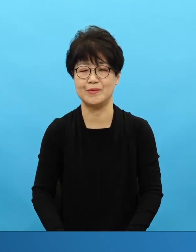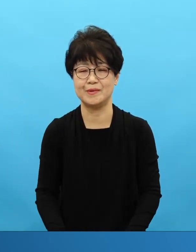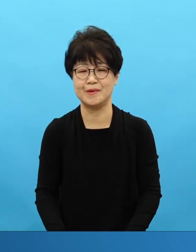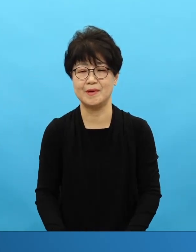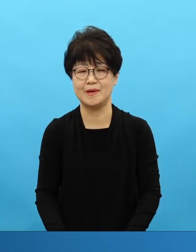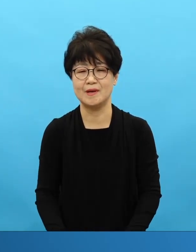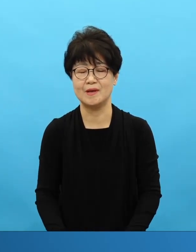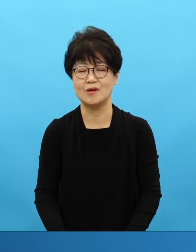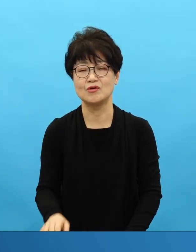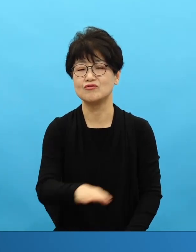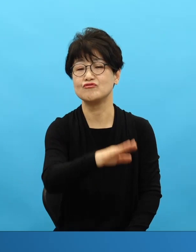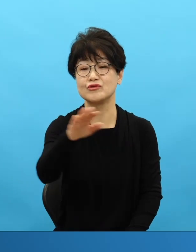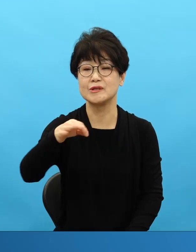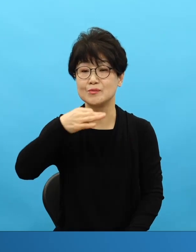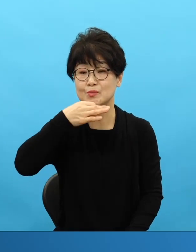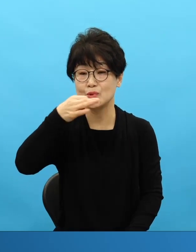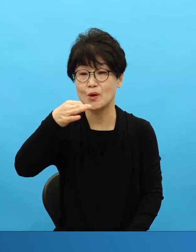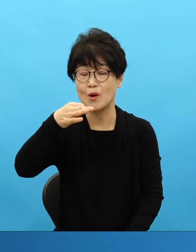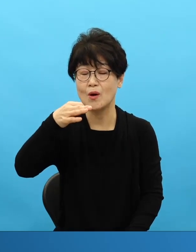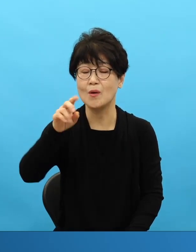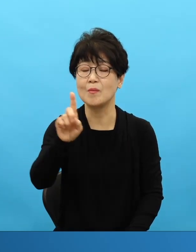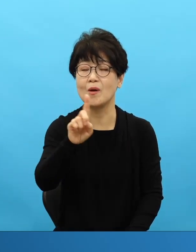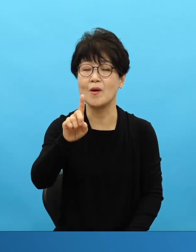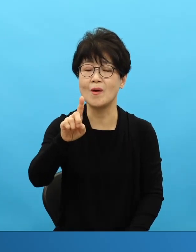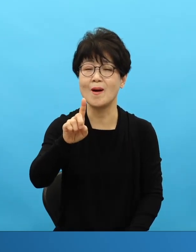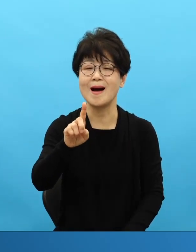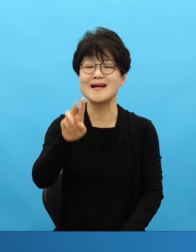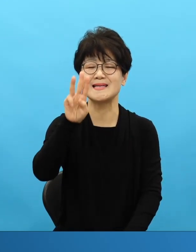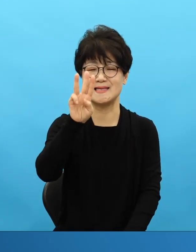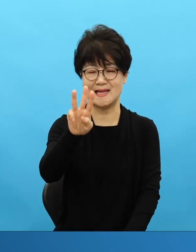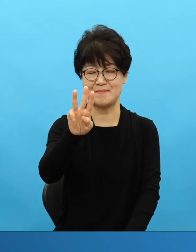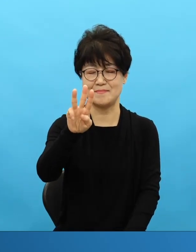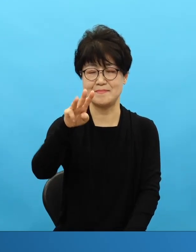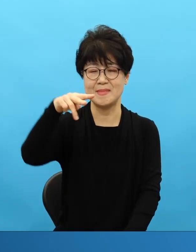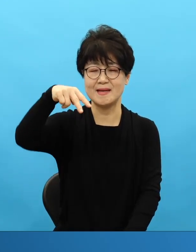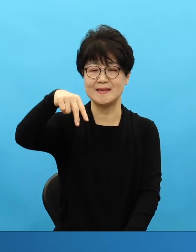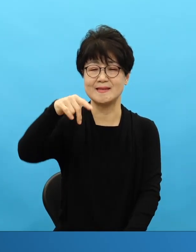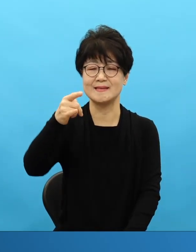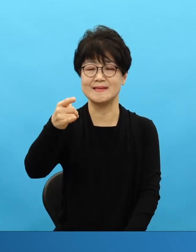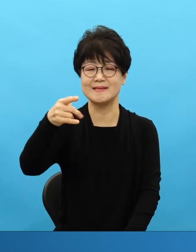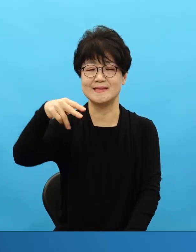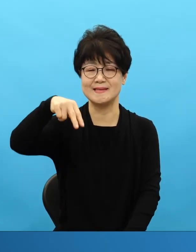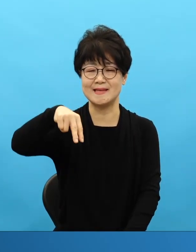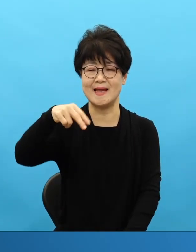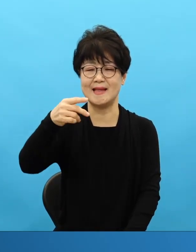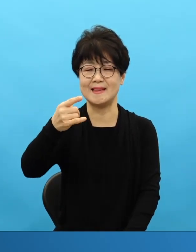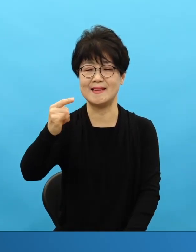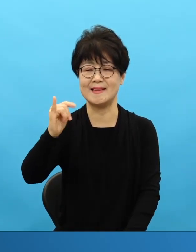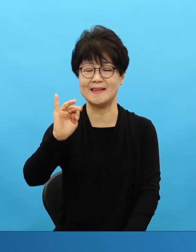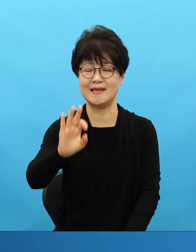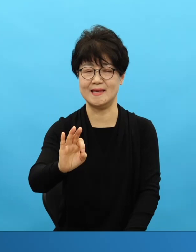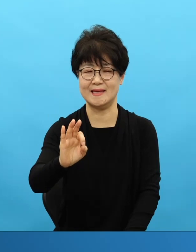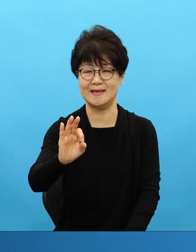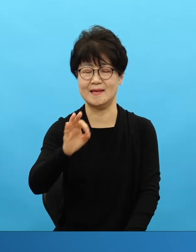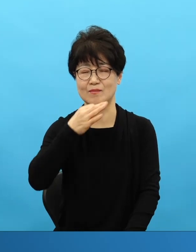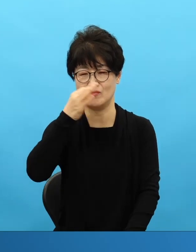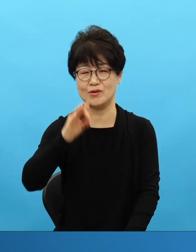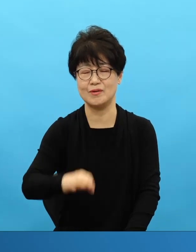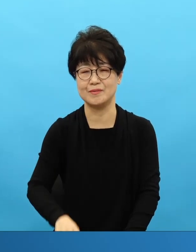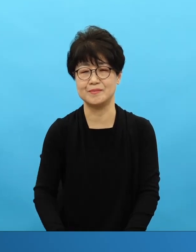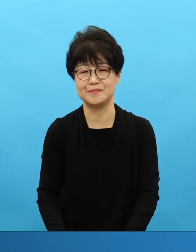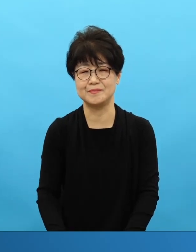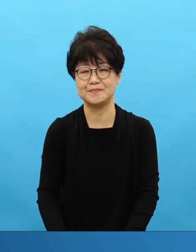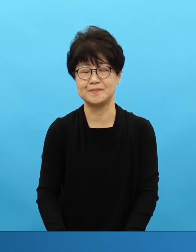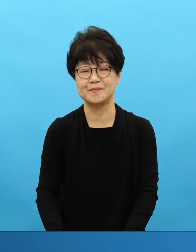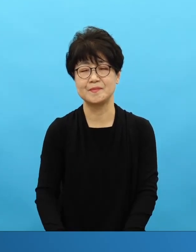삼 세팅이라고 합니다. That is what we call the three settings. 이거는 앞으로 조금 계속 강조할 건데 여러분